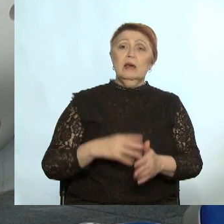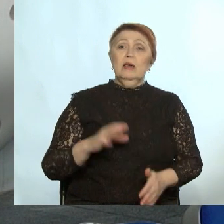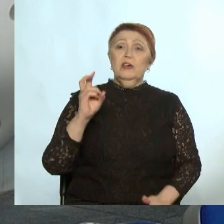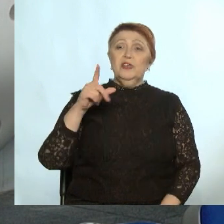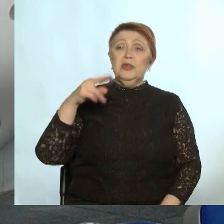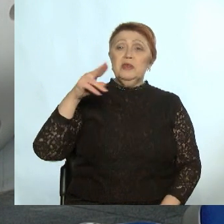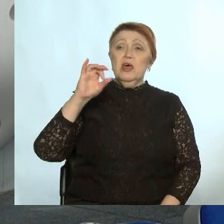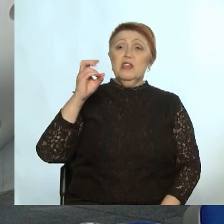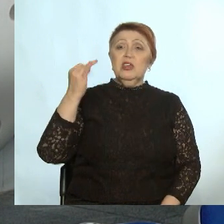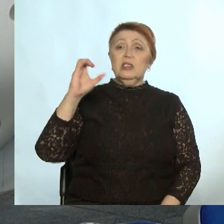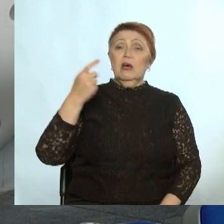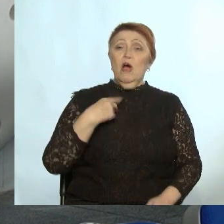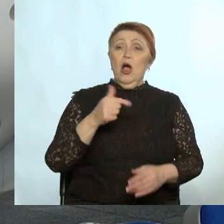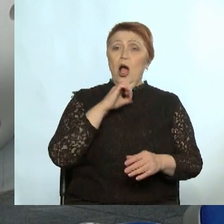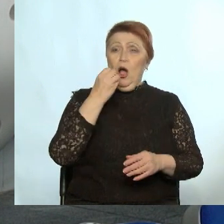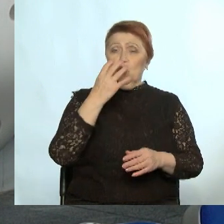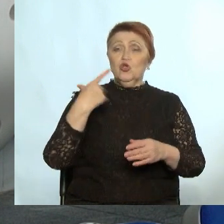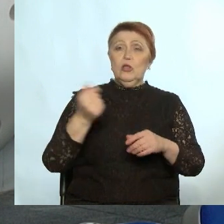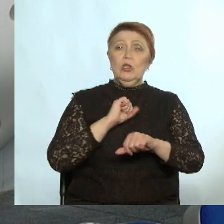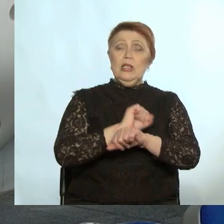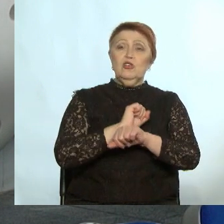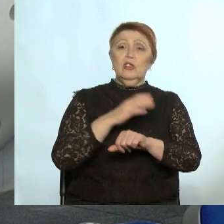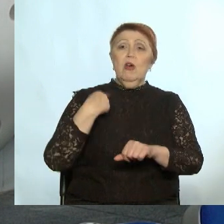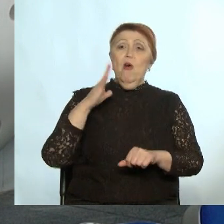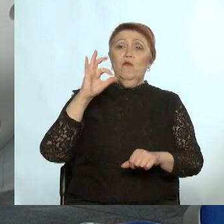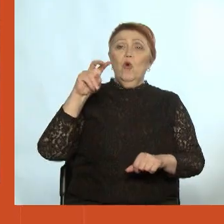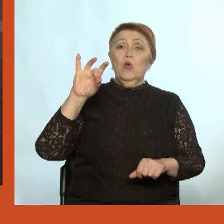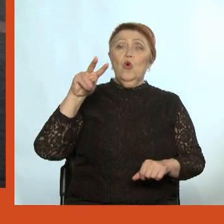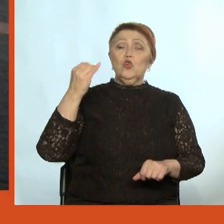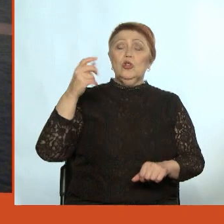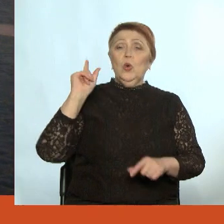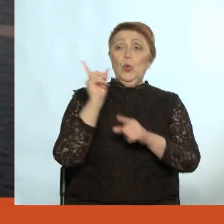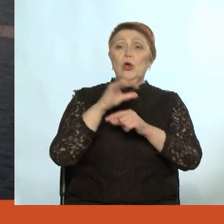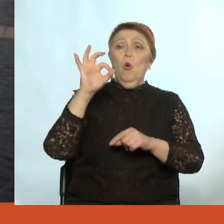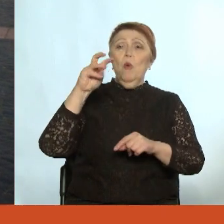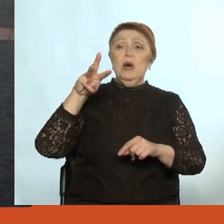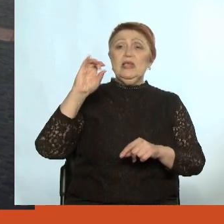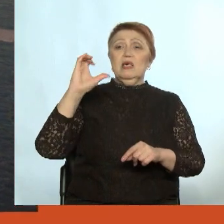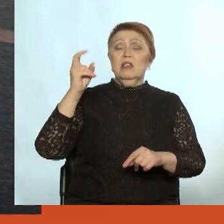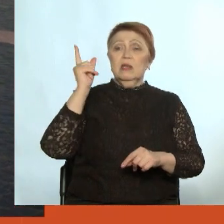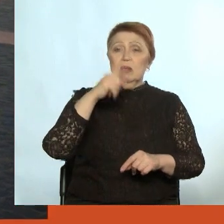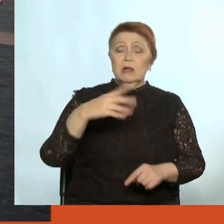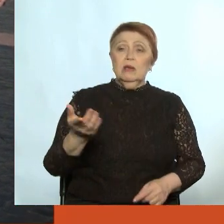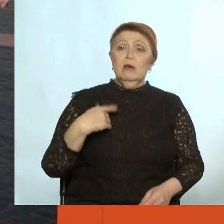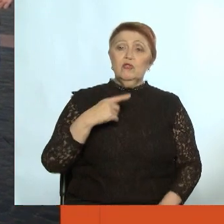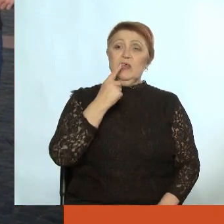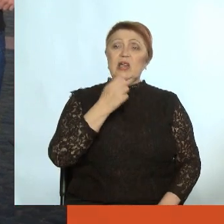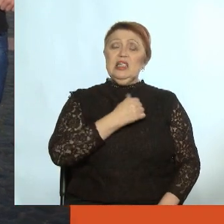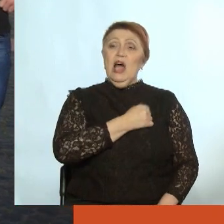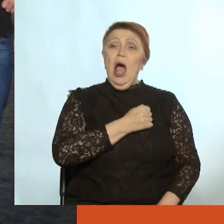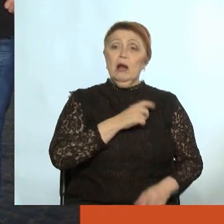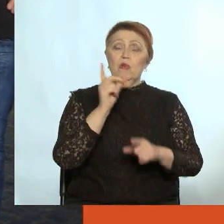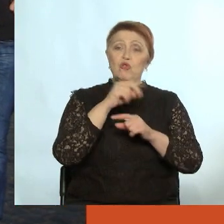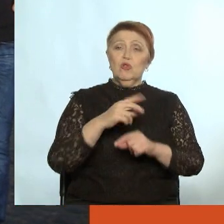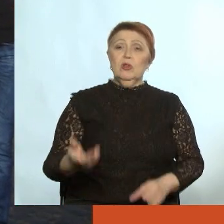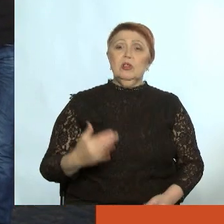там защитничек очень хороший был, да. Ну, видите, Волошин уехал в Омск, в «Авангард», Недилька уехал в Красную Армию, в ЦСКА, да. Там